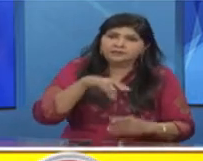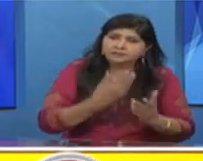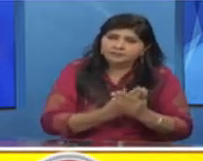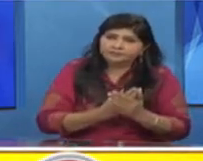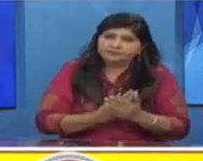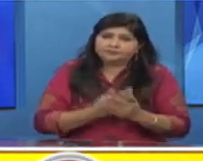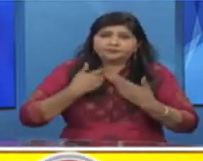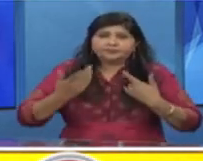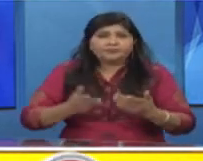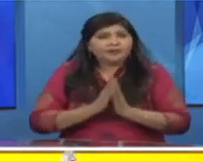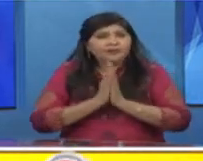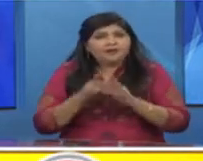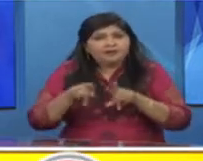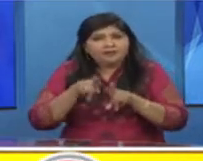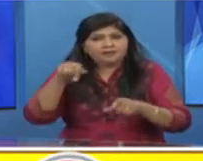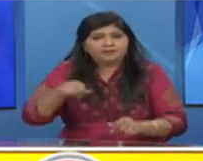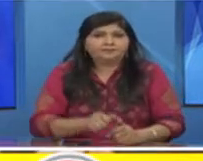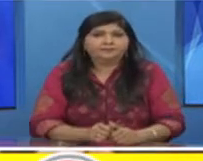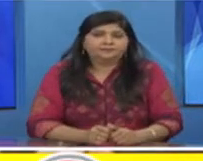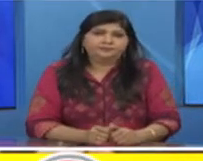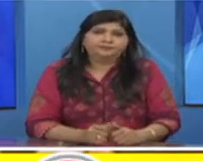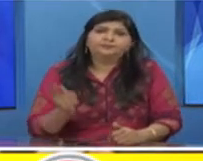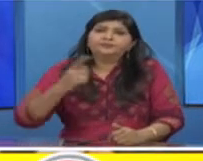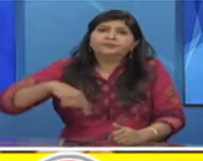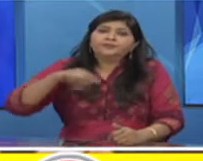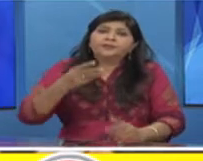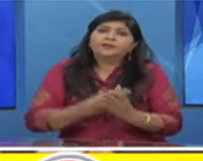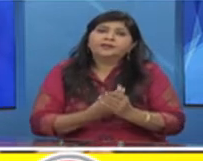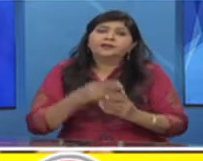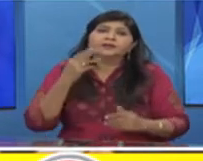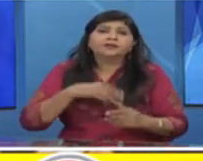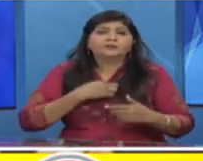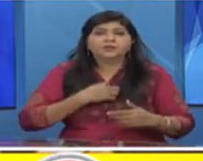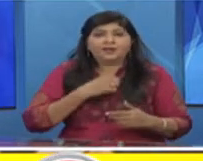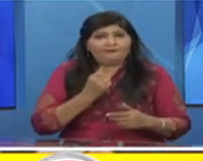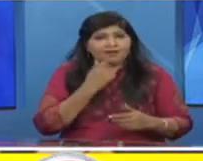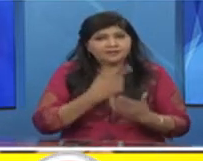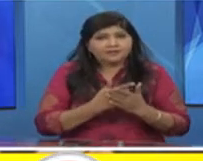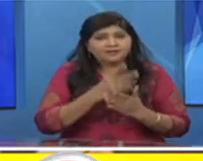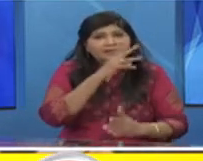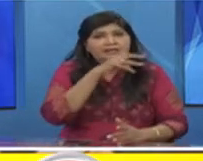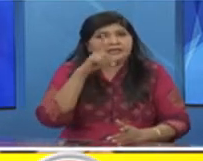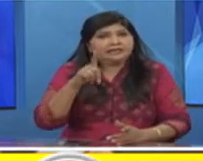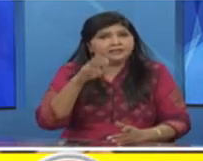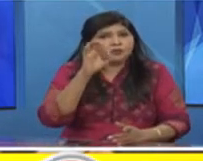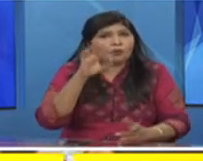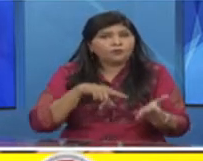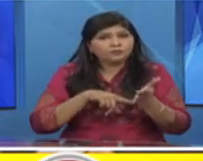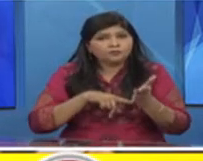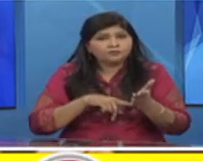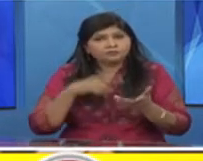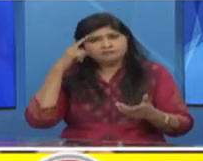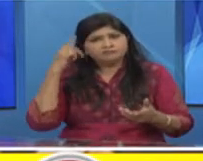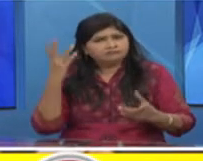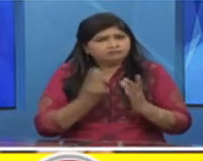को नमन करता हूँ। मेरे प्यारे भाइयों और बहनों, मुझे विश्वास है कि 31 अक्टूबर की तारीख